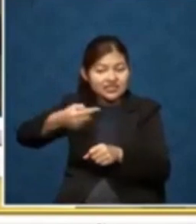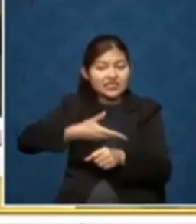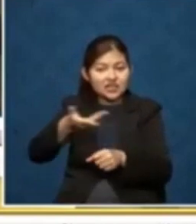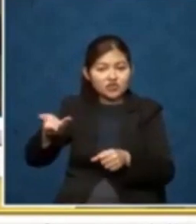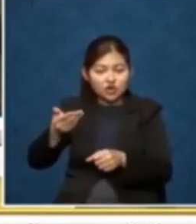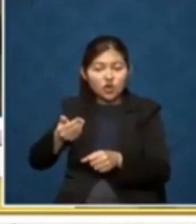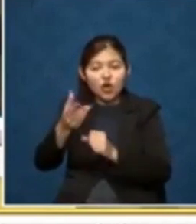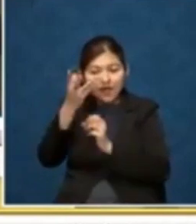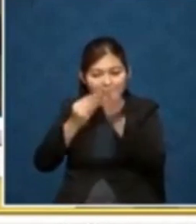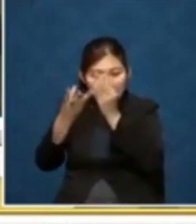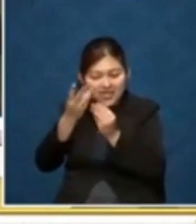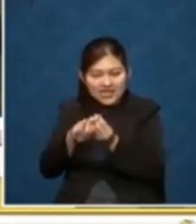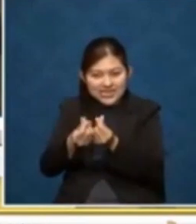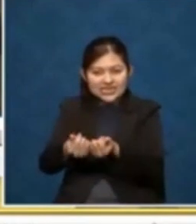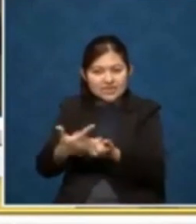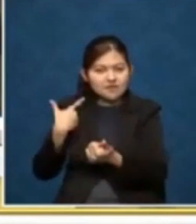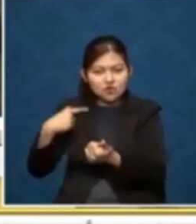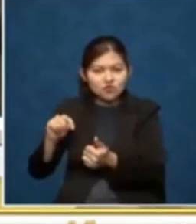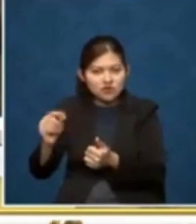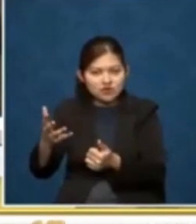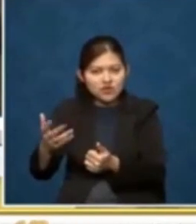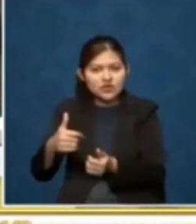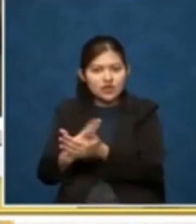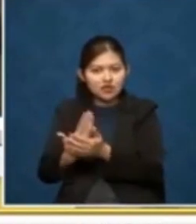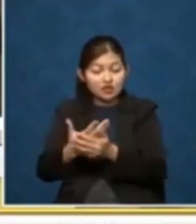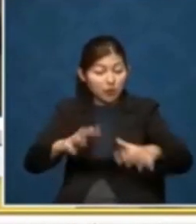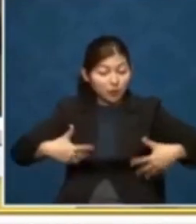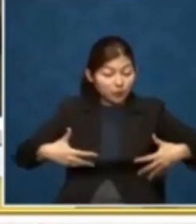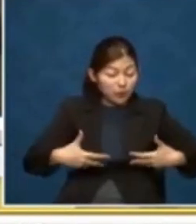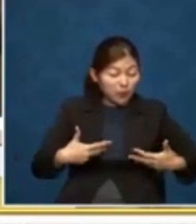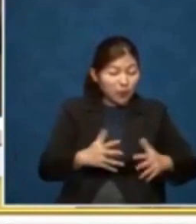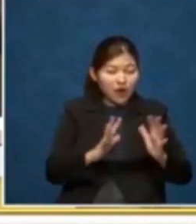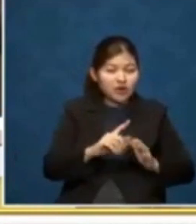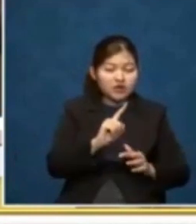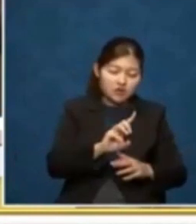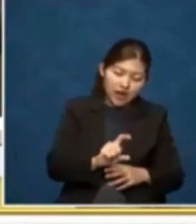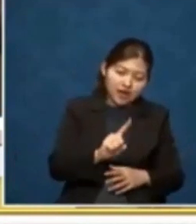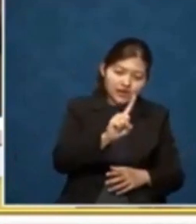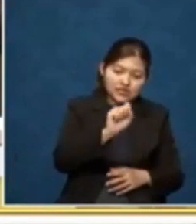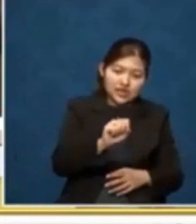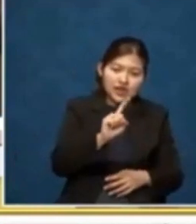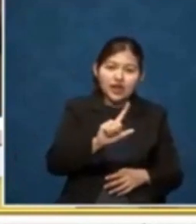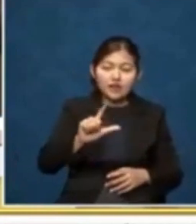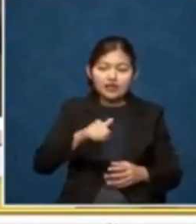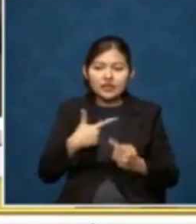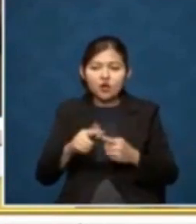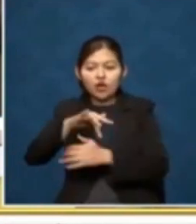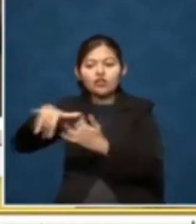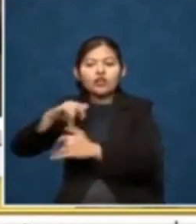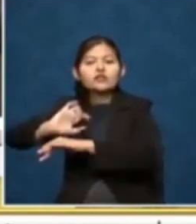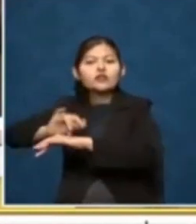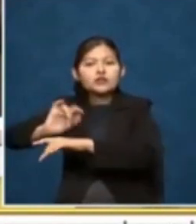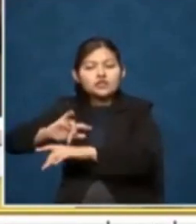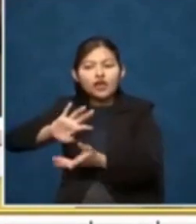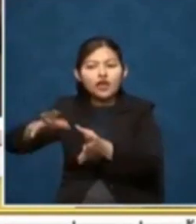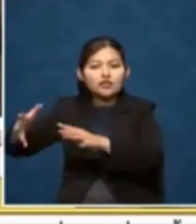ฉันอยากให้ศึกษาอย่างถี่ถ้วนไม่มีประโยชน์อะไรเลยค่ะที่เราจะได้เม็ดเงินมหาศาลพันล้านแสนล้านแต่เราต้องเสียระบบนิเวศเราต้องเ